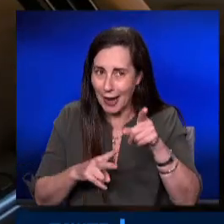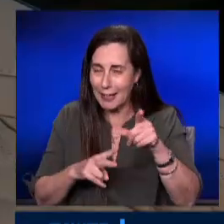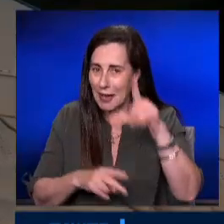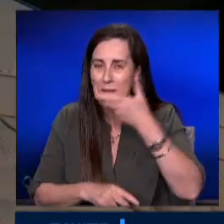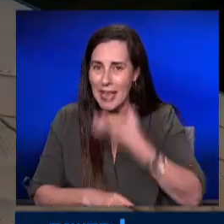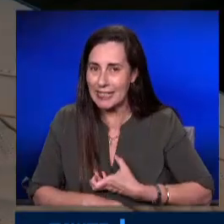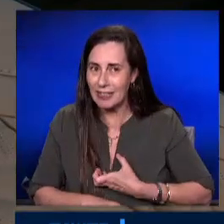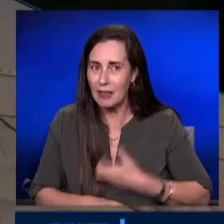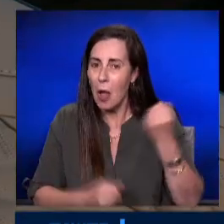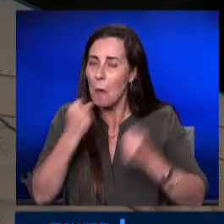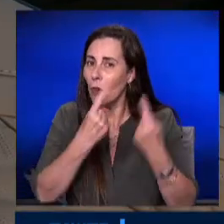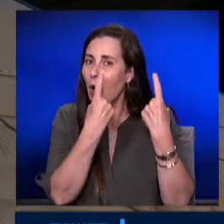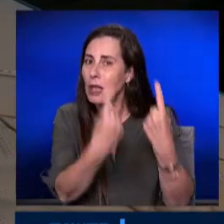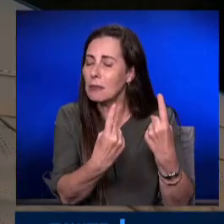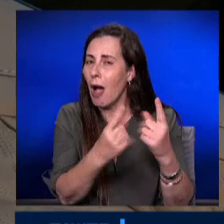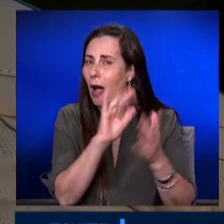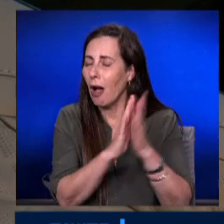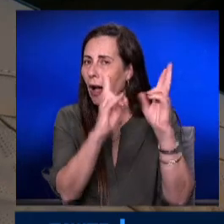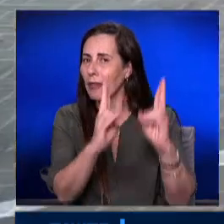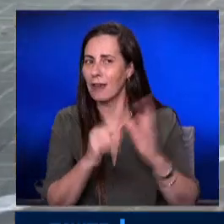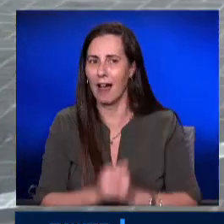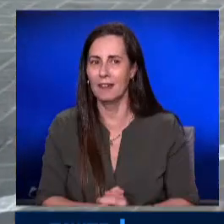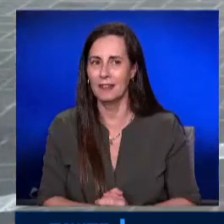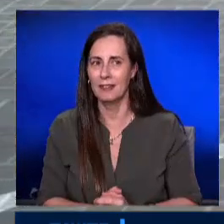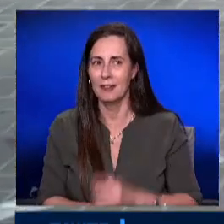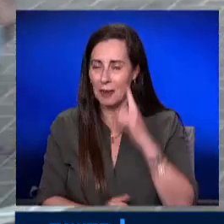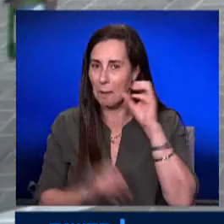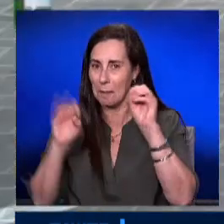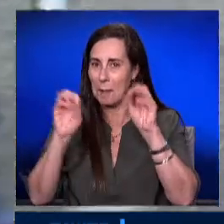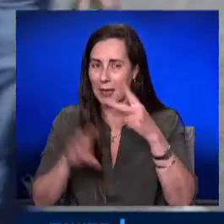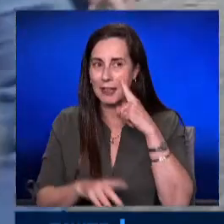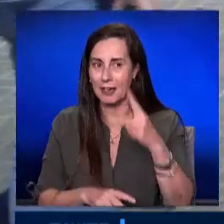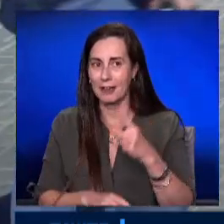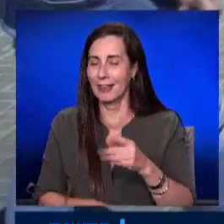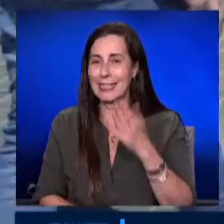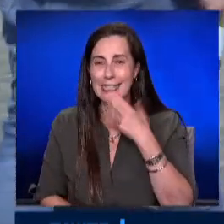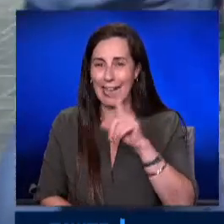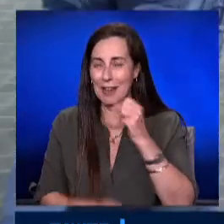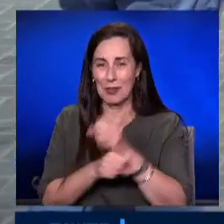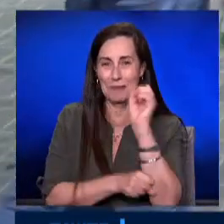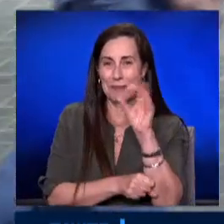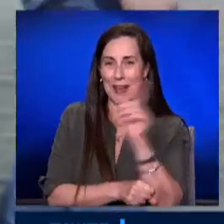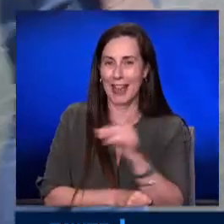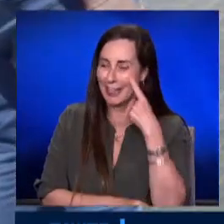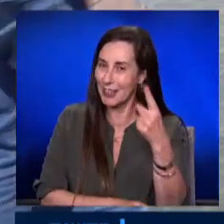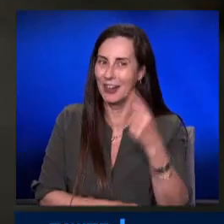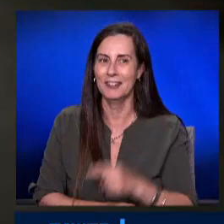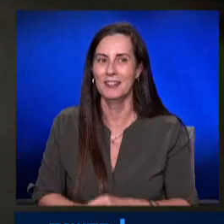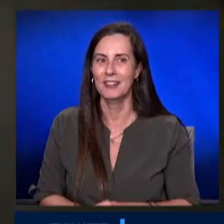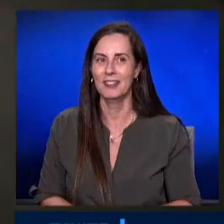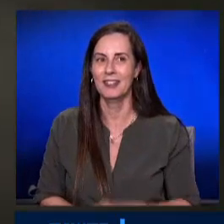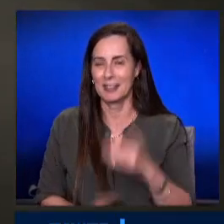בהרצליה, המכונית הזאת מחנה את עצמה. אפילו הוא מאותת. תראה מה, זה אף ישראלי לא מאותת כשהוא מחפש חניה. פה, זהו, פה זה כבר